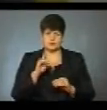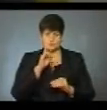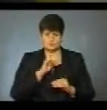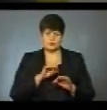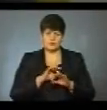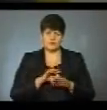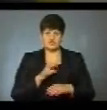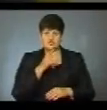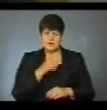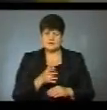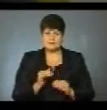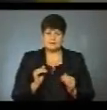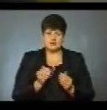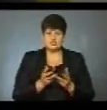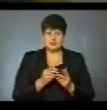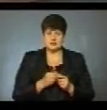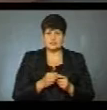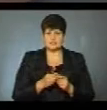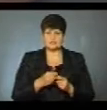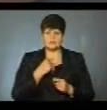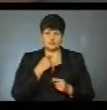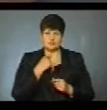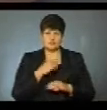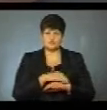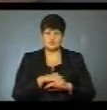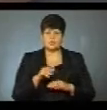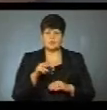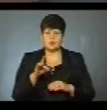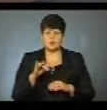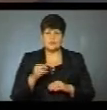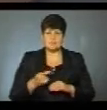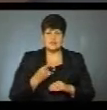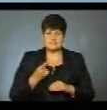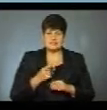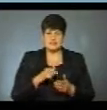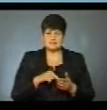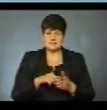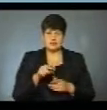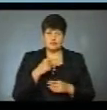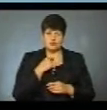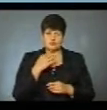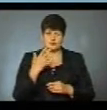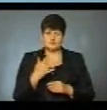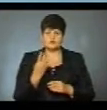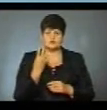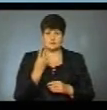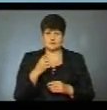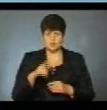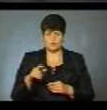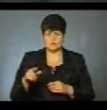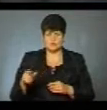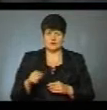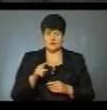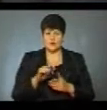час. Найменша кількість голосів у великого проєкту – вуличний простір «Майстерня міста». За нього проголосували 4 осіб.